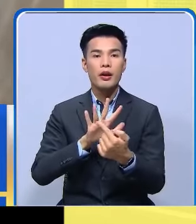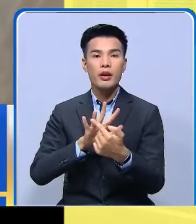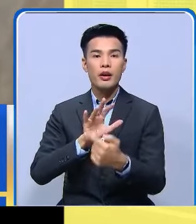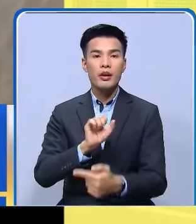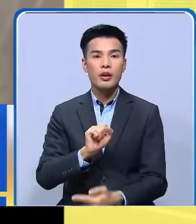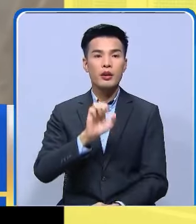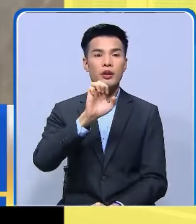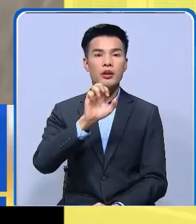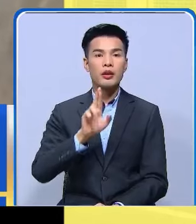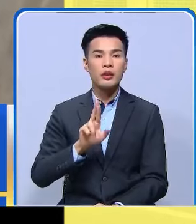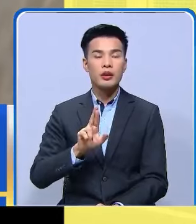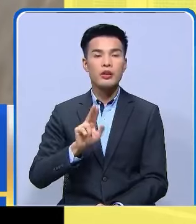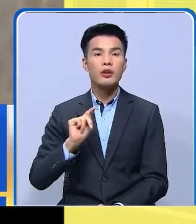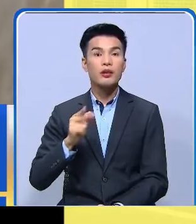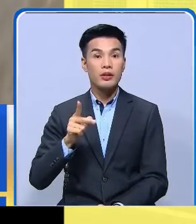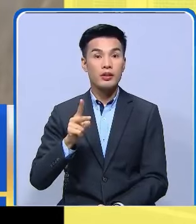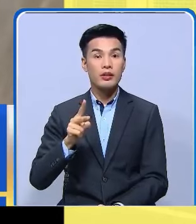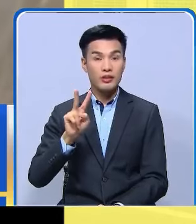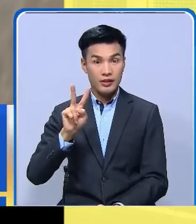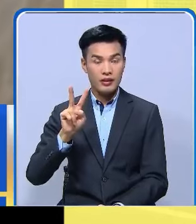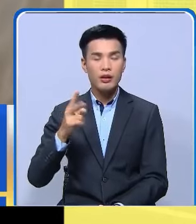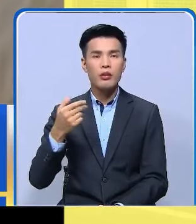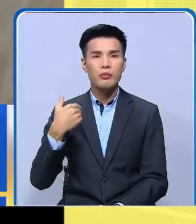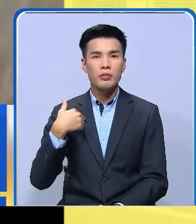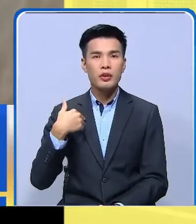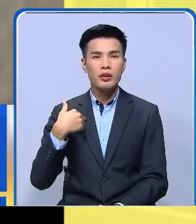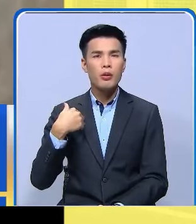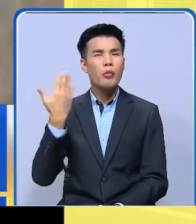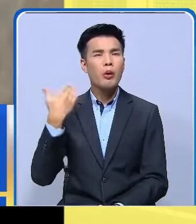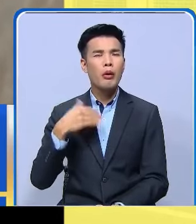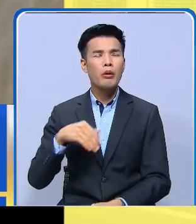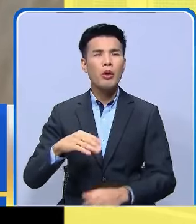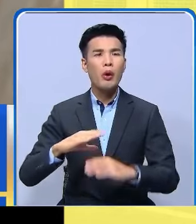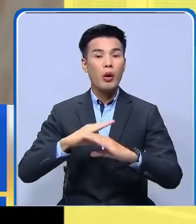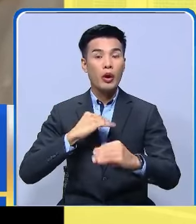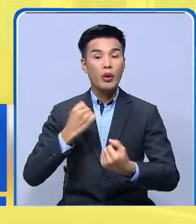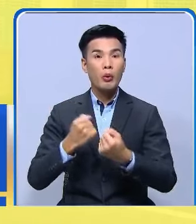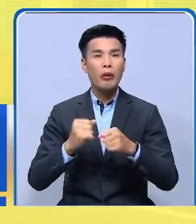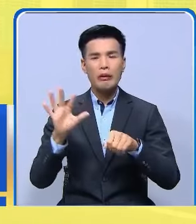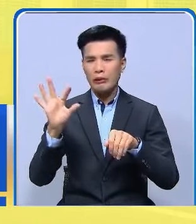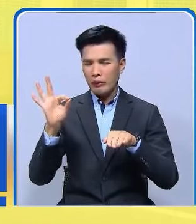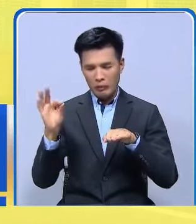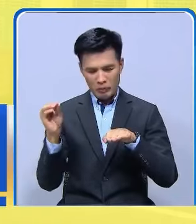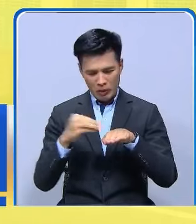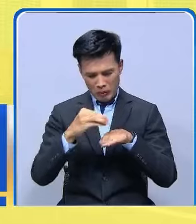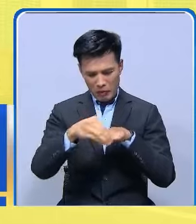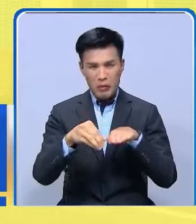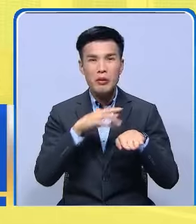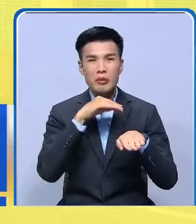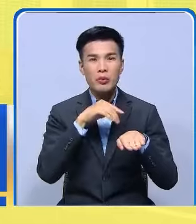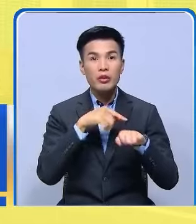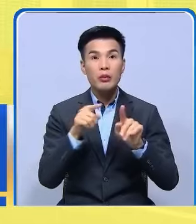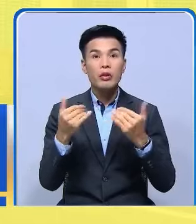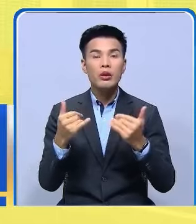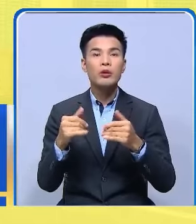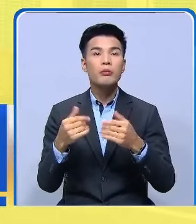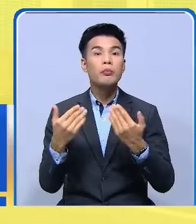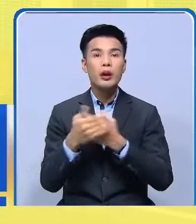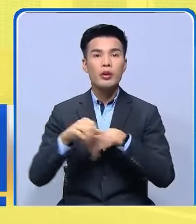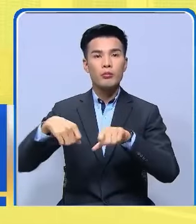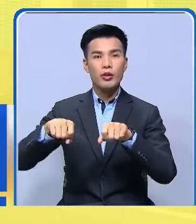าวบ้านรู้จักกันนะคะคือก่อนหน้านี้เคยขับรถเก๋งเปื้อนโคลนตอนนี้เปลี่ยนมาขี่รถจักรยานยนต์ที่มาพร้อมกับน้องงูพาดคอมาแบบนี้นะ